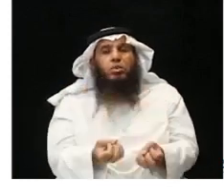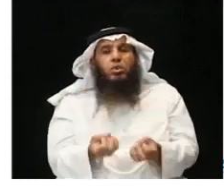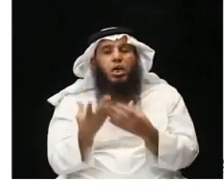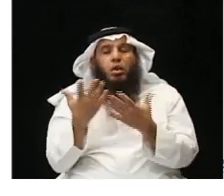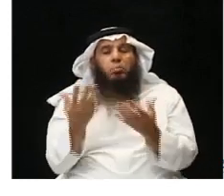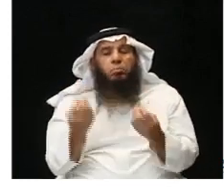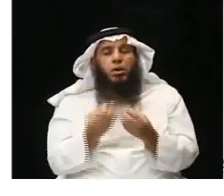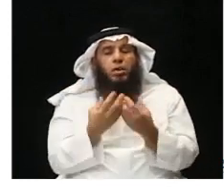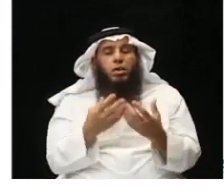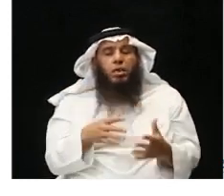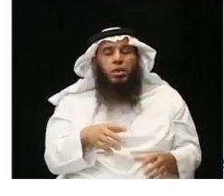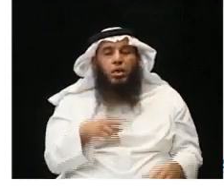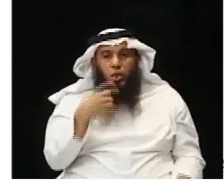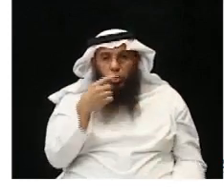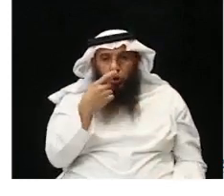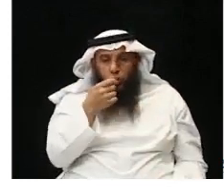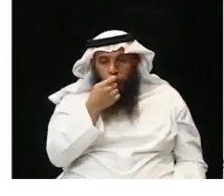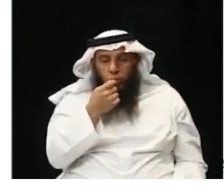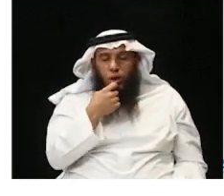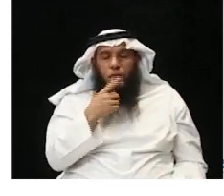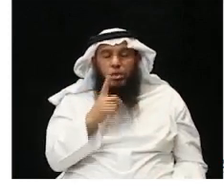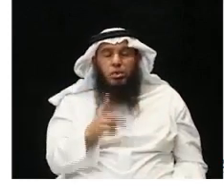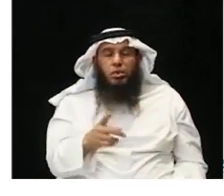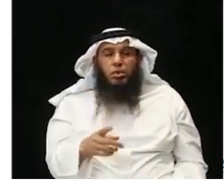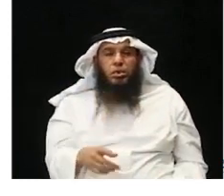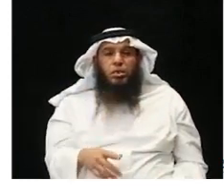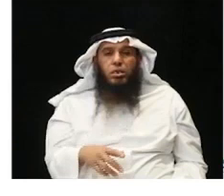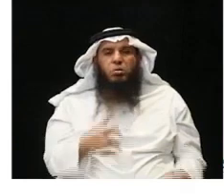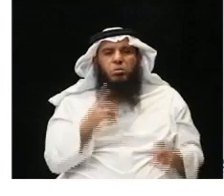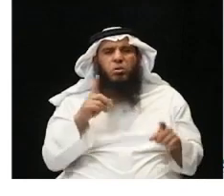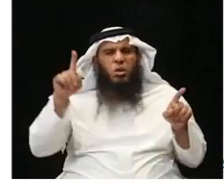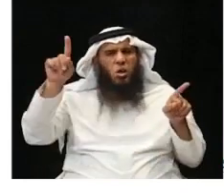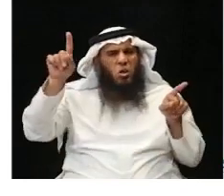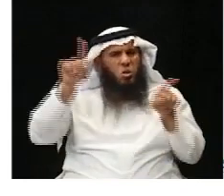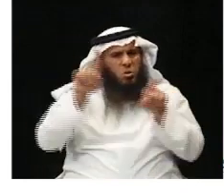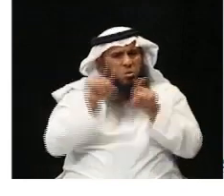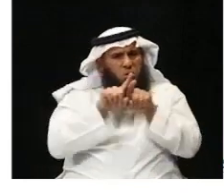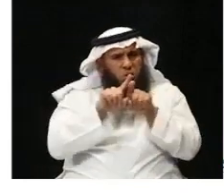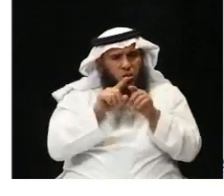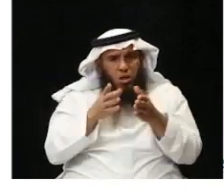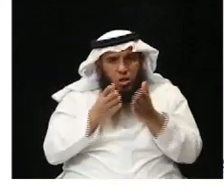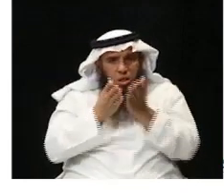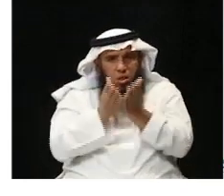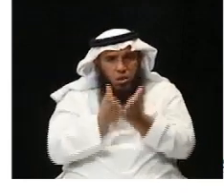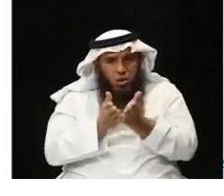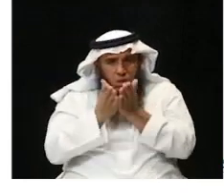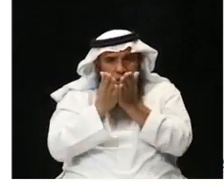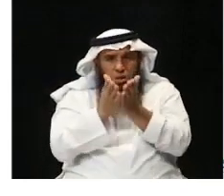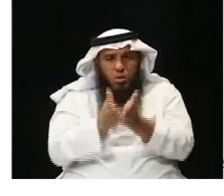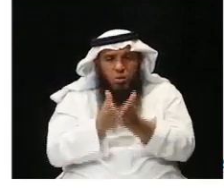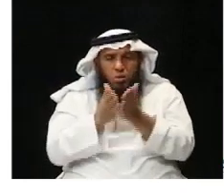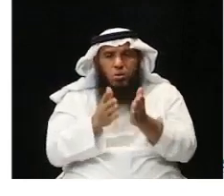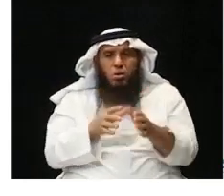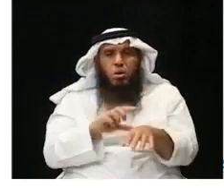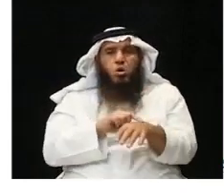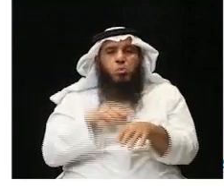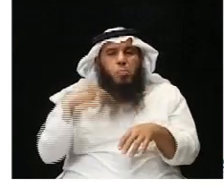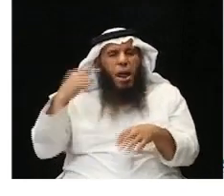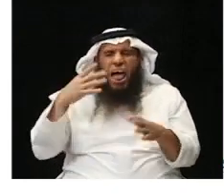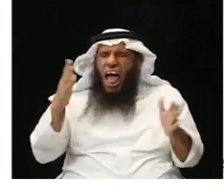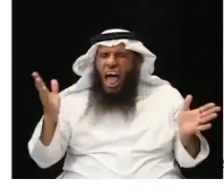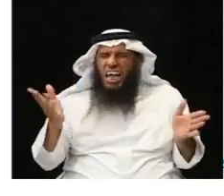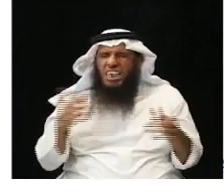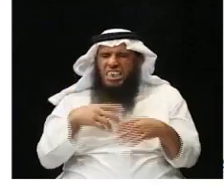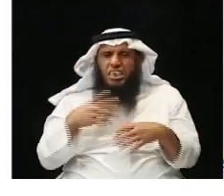تفرق الله سبحانه وتعالى إلى حال المشركين أنهم إذا ركبوا في الفلك، إذا جاهم أمراض، إذا جاهم أي مصيبة، دعوا